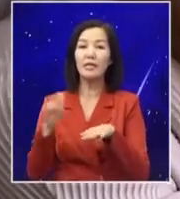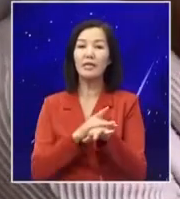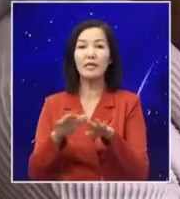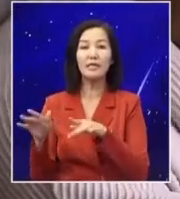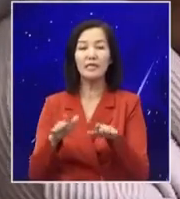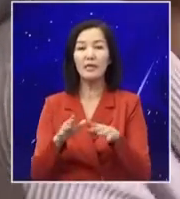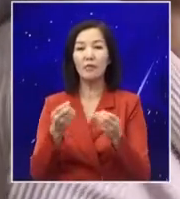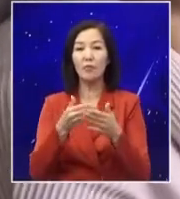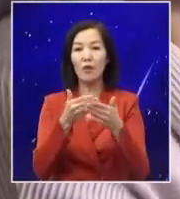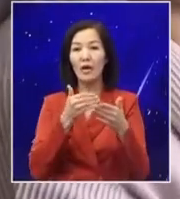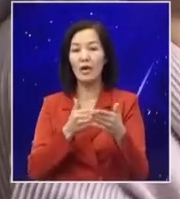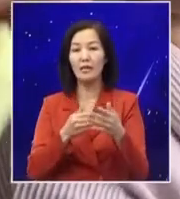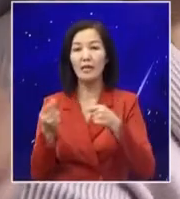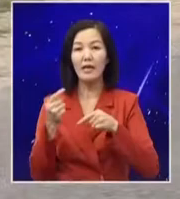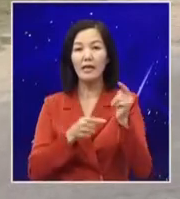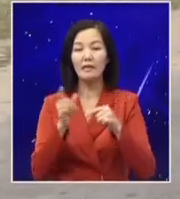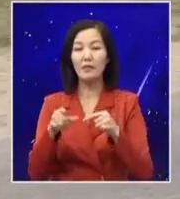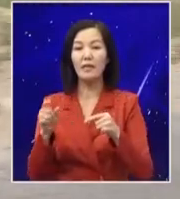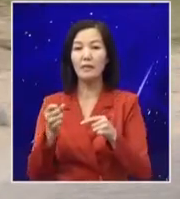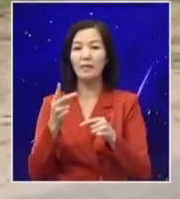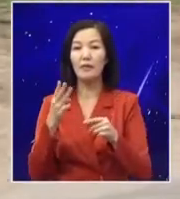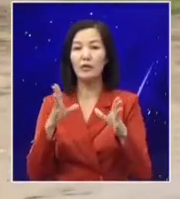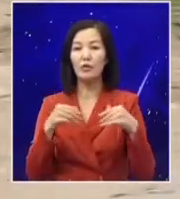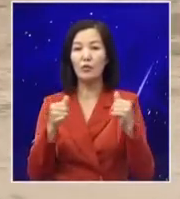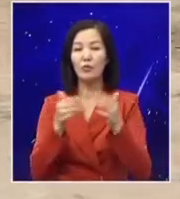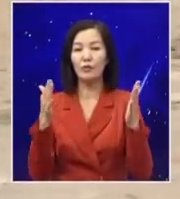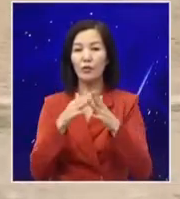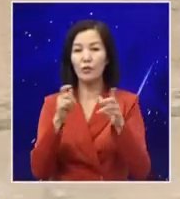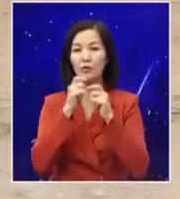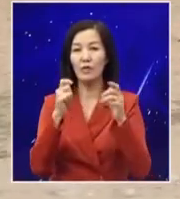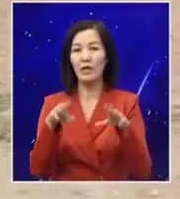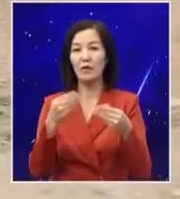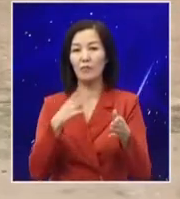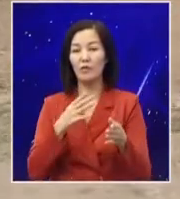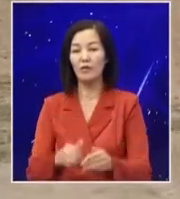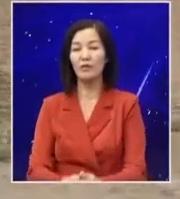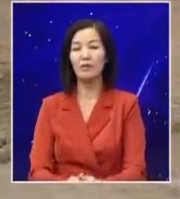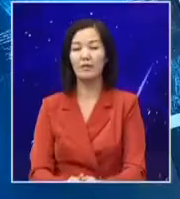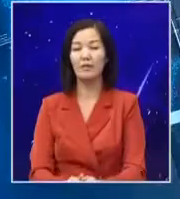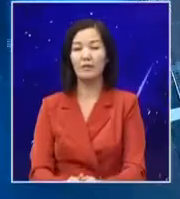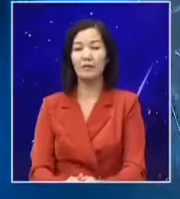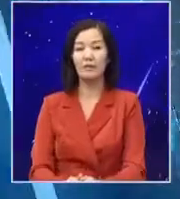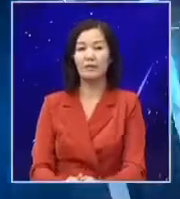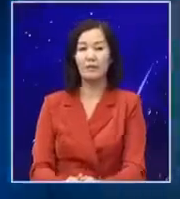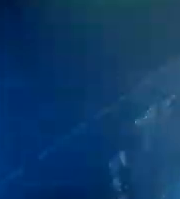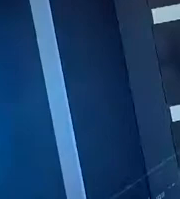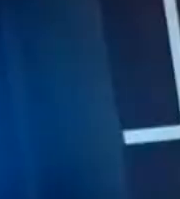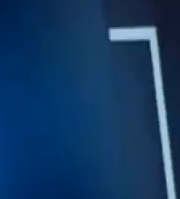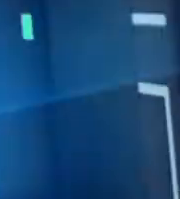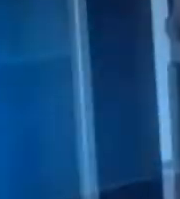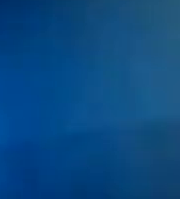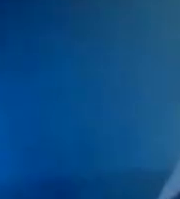ғана емес. Бұған дейін кәсіпкер азаматтар бірнеше отбасыға шаңырақ шаттығын сыйлаған болатын. Елдана Серікбайқызы, Жайық Құрманбаев,